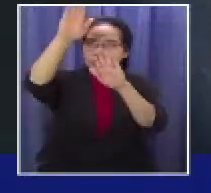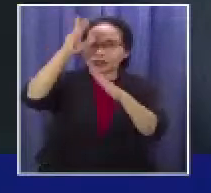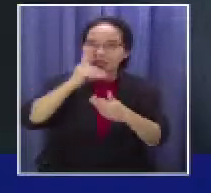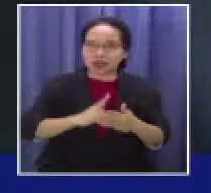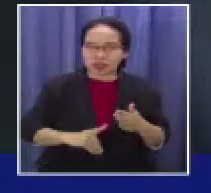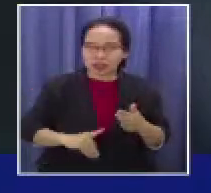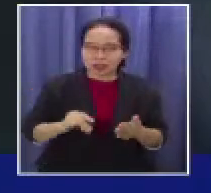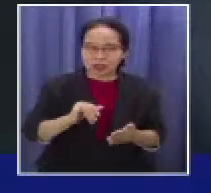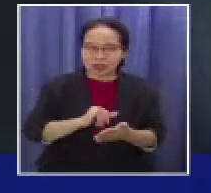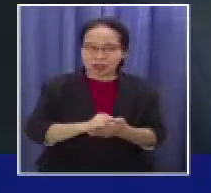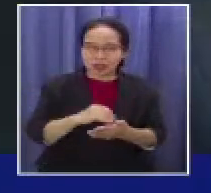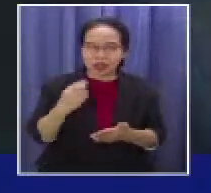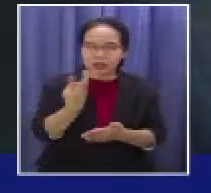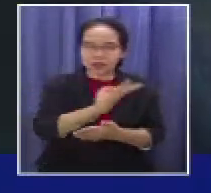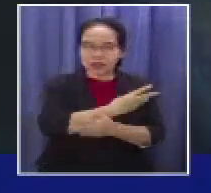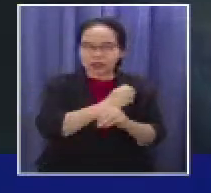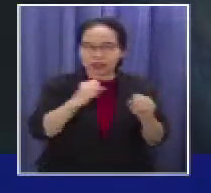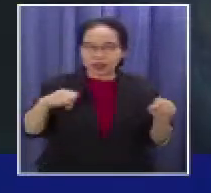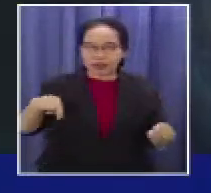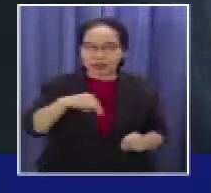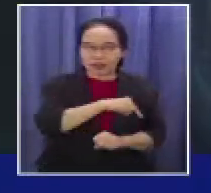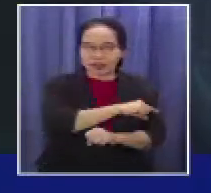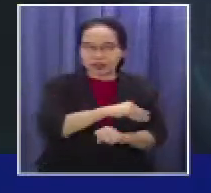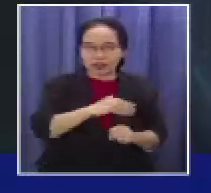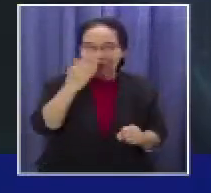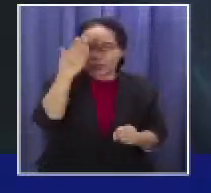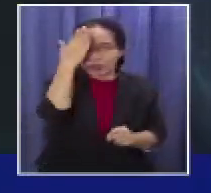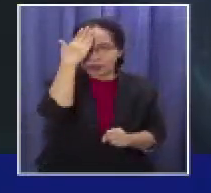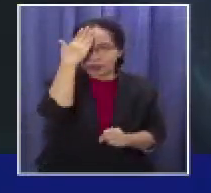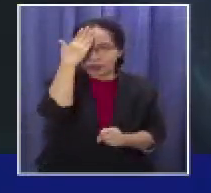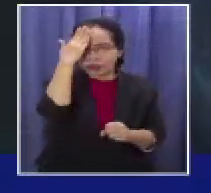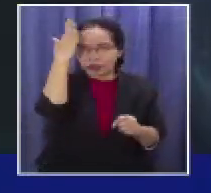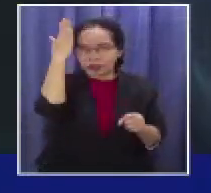Kadawasi bebree wɔ nipa kɛse a